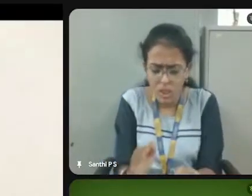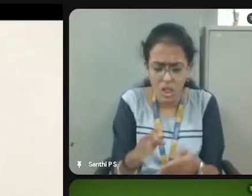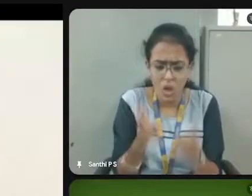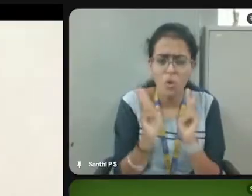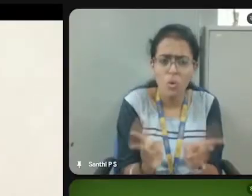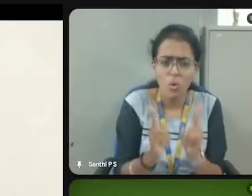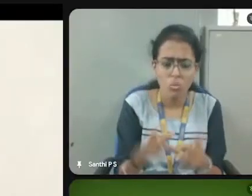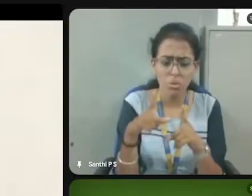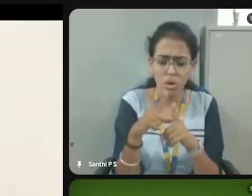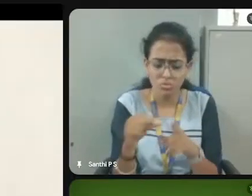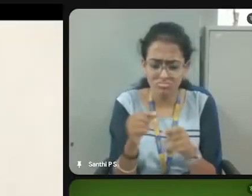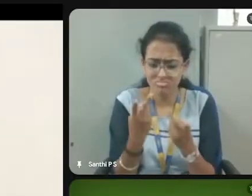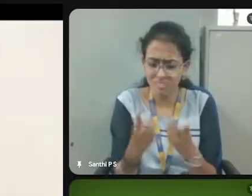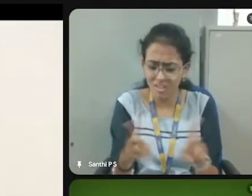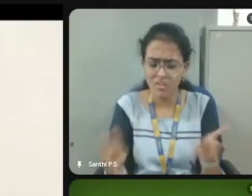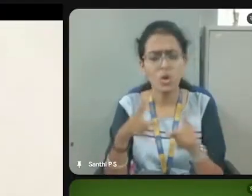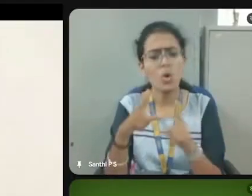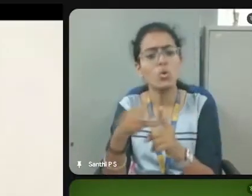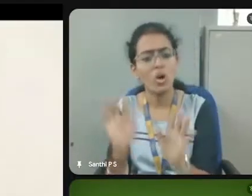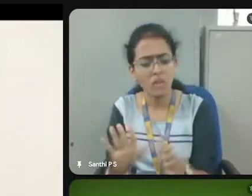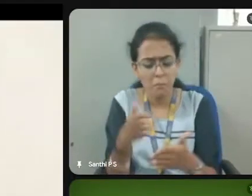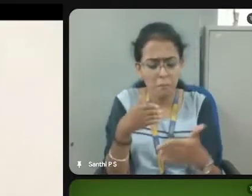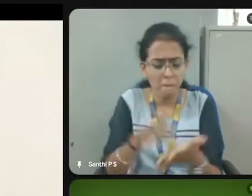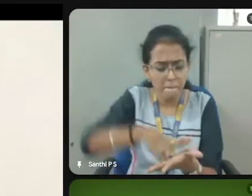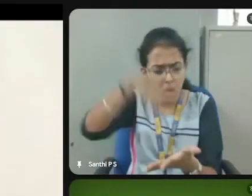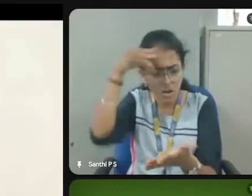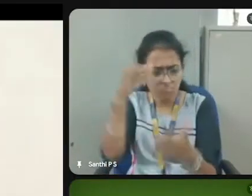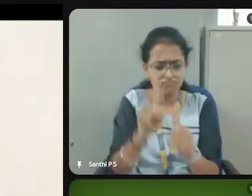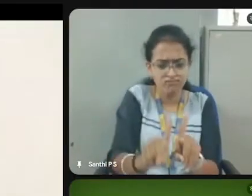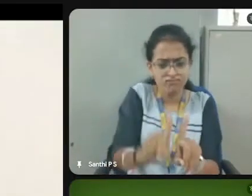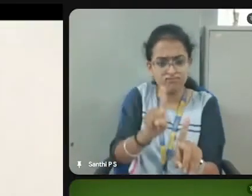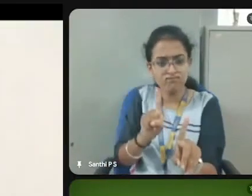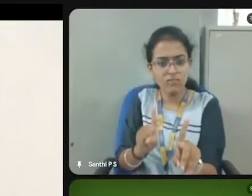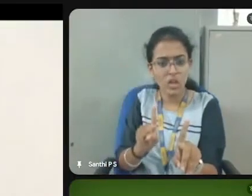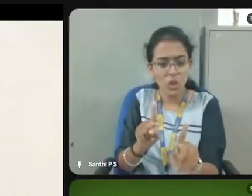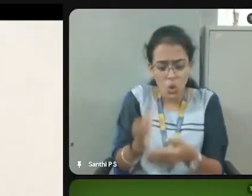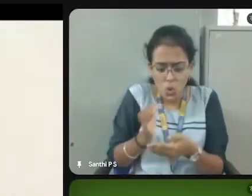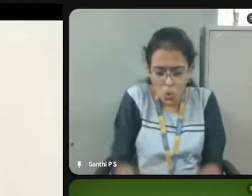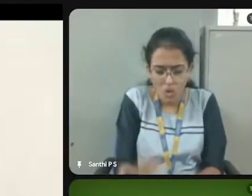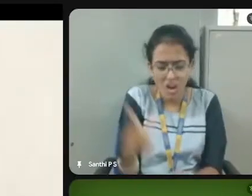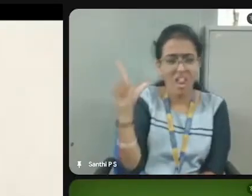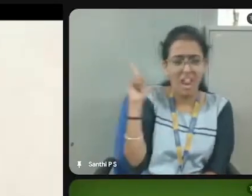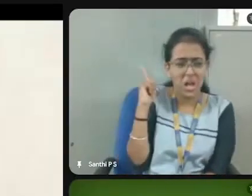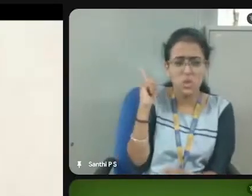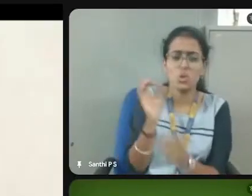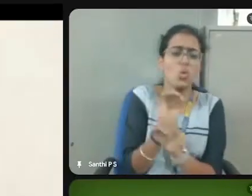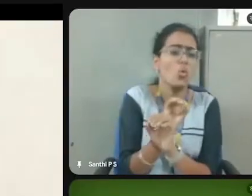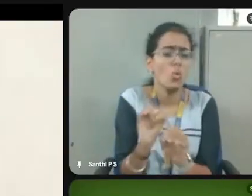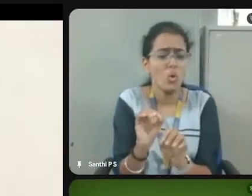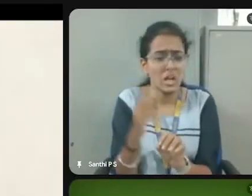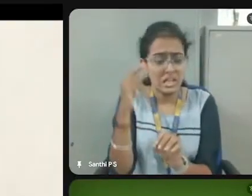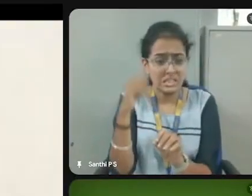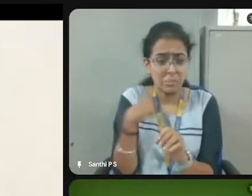എല്ലാ കാര്യങ്ങളും ചെയ്യുകയും എന്നാൽ പഠിത്തത്തിൽ പിന്നോട്ട് നിൽക്കുകയും ചെയ്യുമ്പോൾ കുട്ടിയുടെ മടി കാരണമോ അല്ലെങ്കിൽ കുട്ടിയുടെ അലസത കാരണമോ